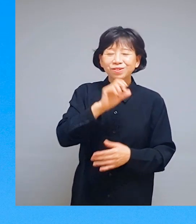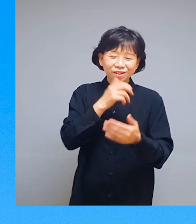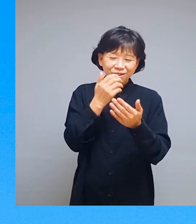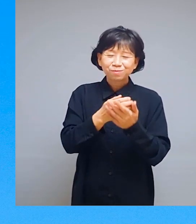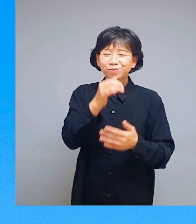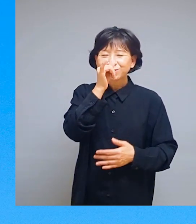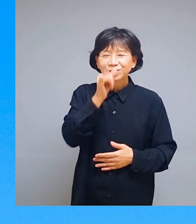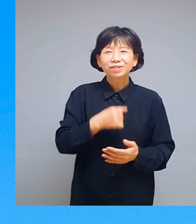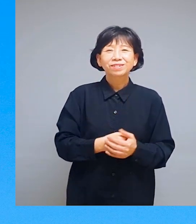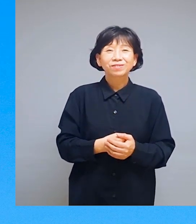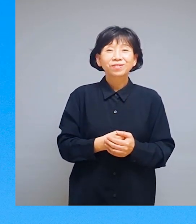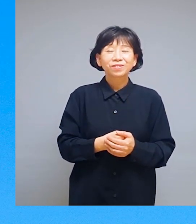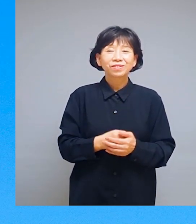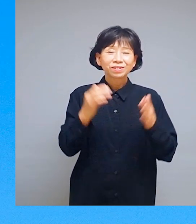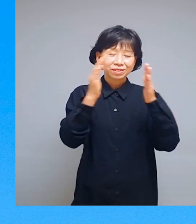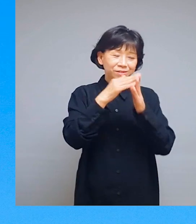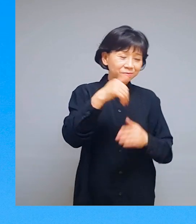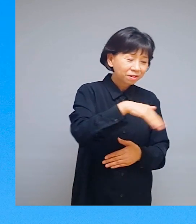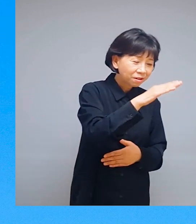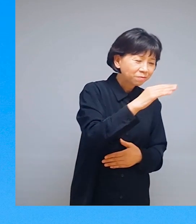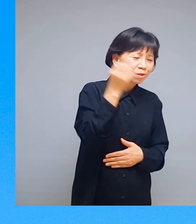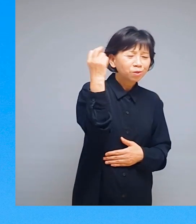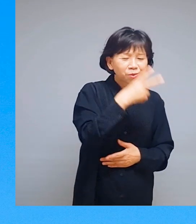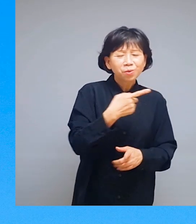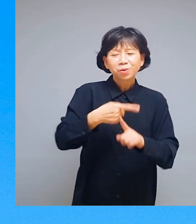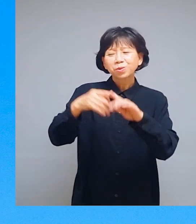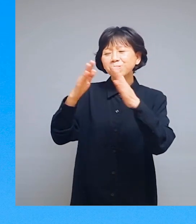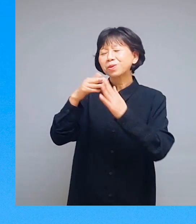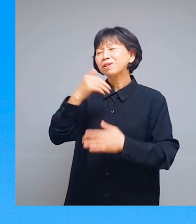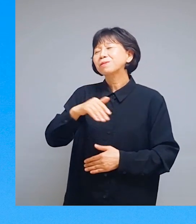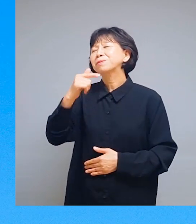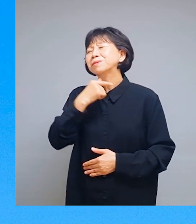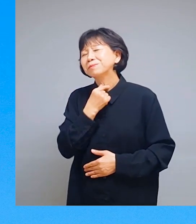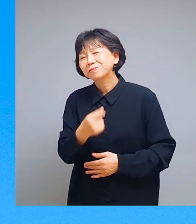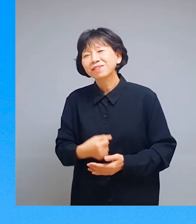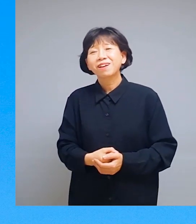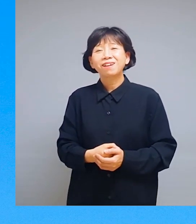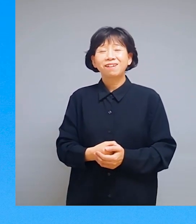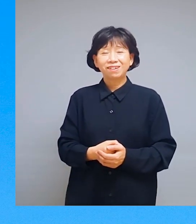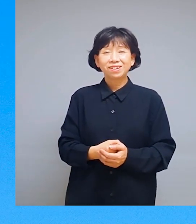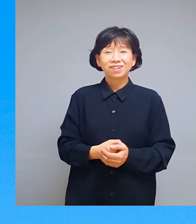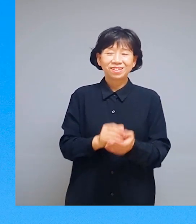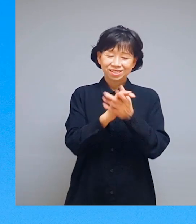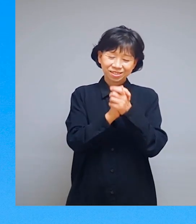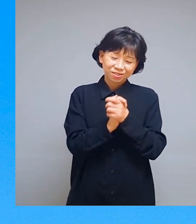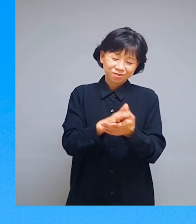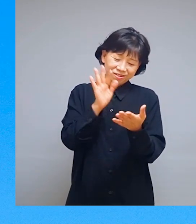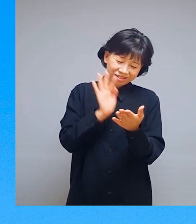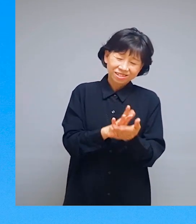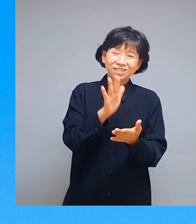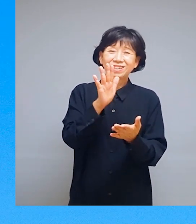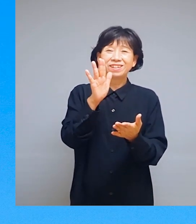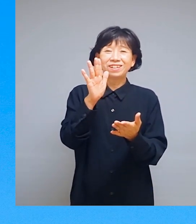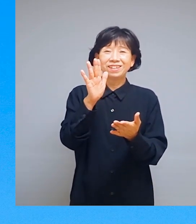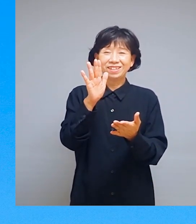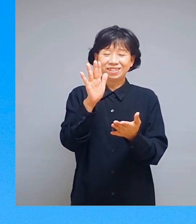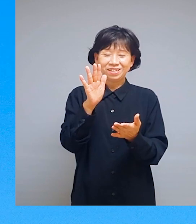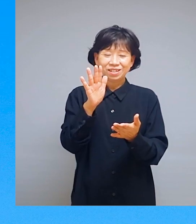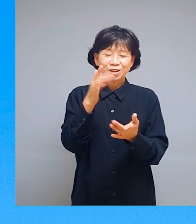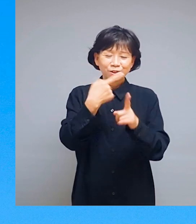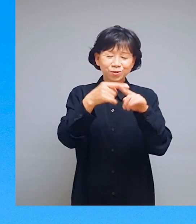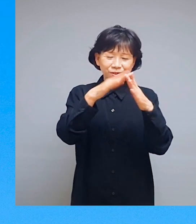싶고. 아멘? 네. 기도했는데 기도가 막 뜨거운 거죠. 교회에서 아주 작은 거 하나라도